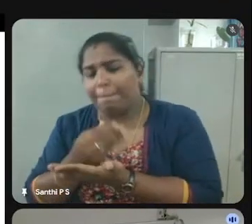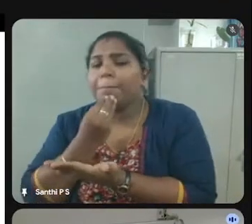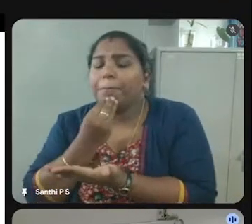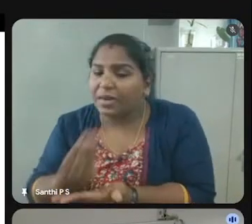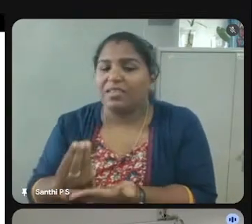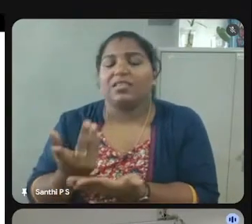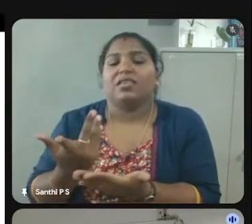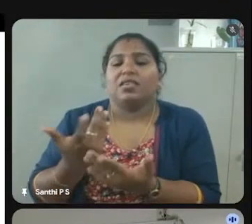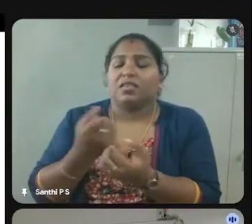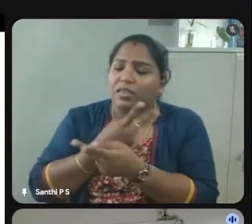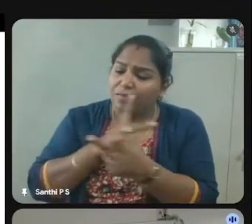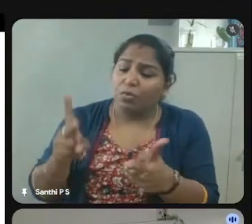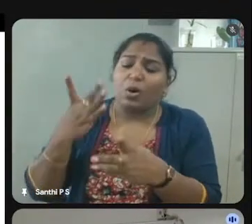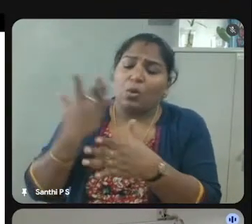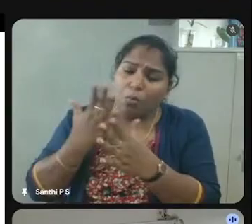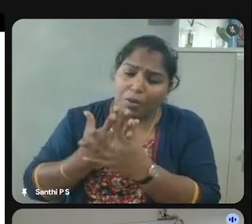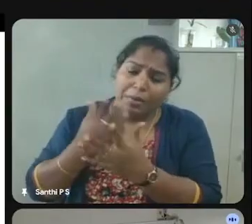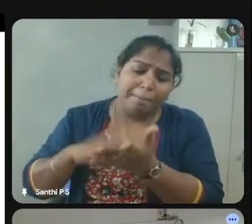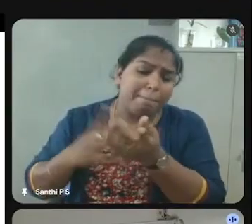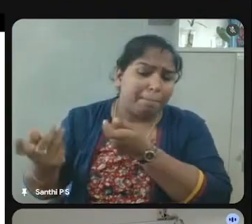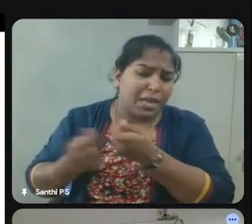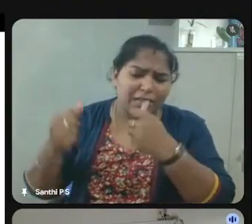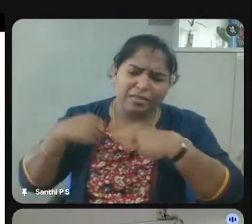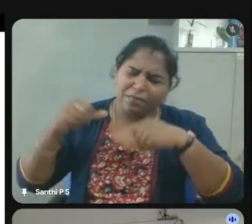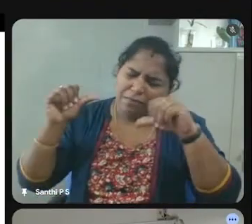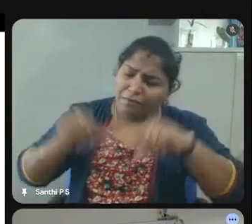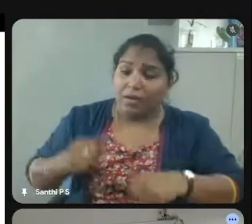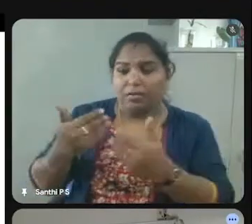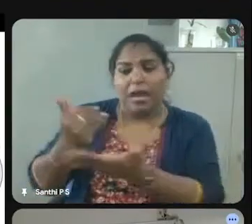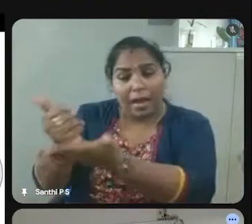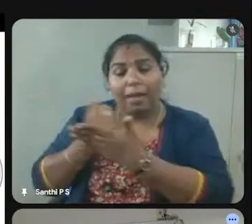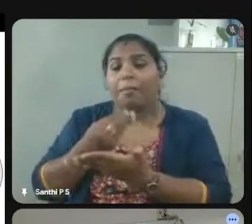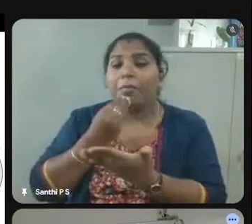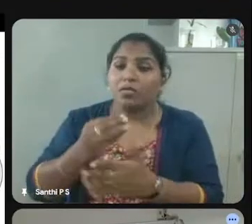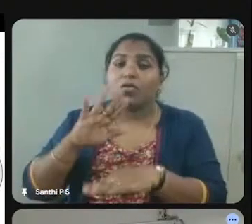കൈ സഹായം ചെയ്യണം എന്നുള്ളത് നമുക്ക് ഡിമാൻഡ് ചെയ്യുന്നതിൽ ഒരു തെറ്റും ഇല്ല.